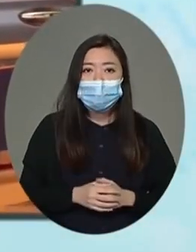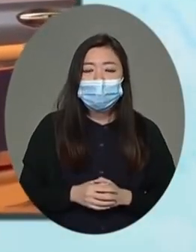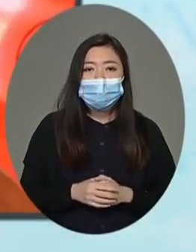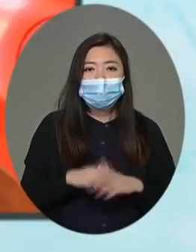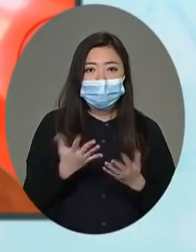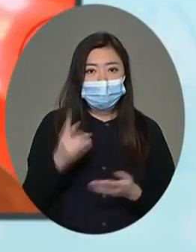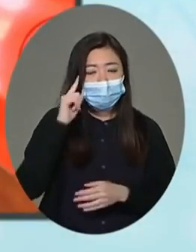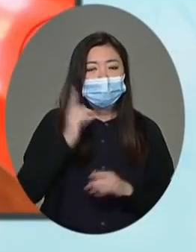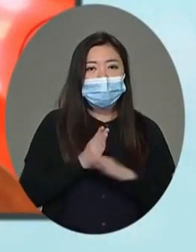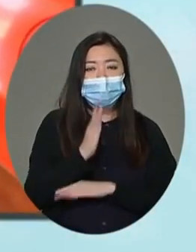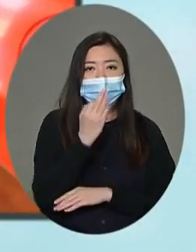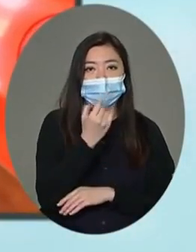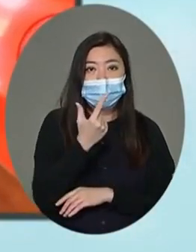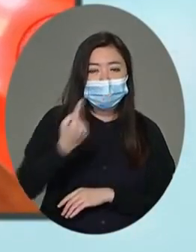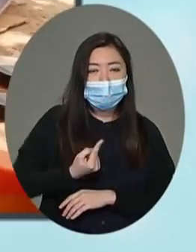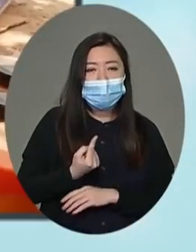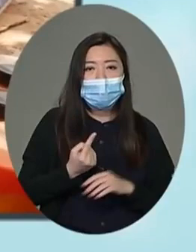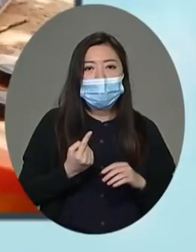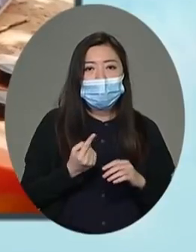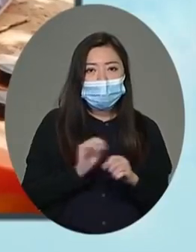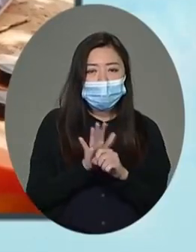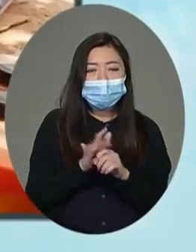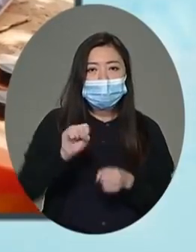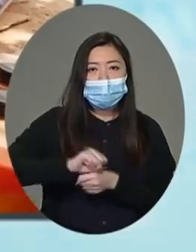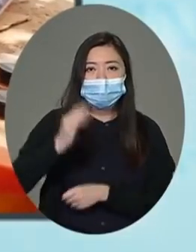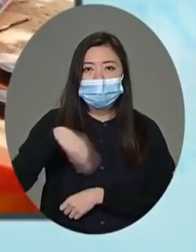近38万宗新冠病毒个案，再多